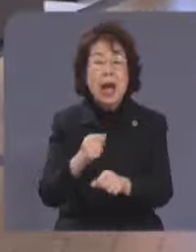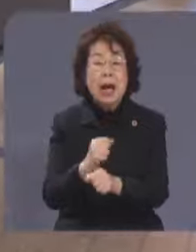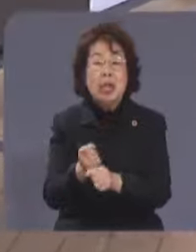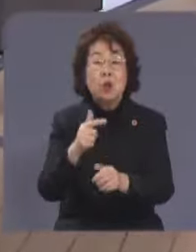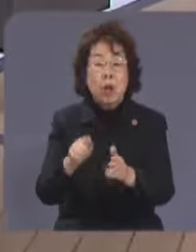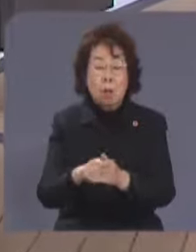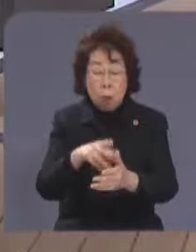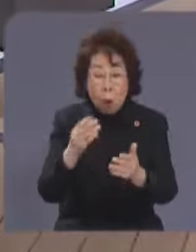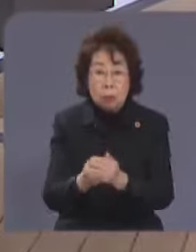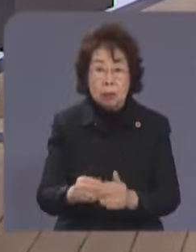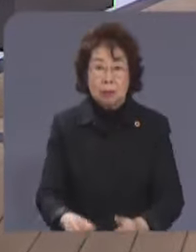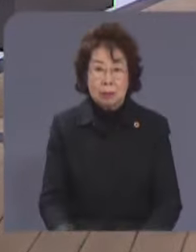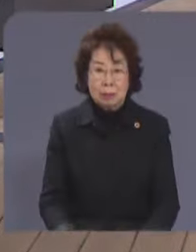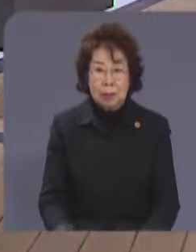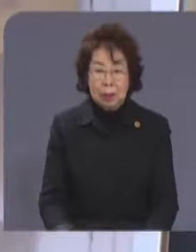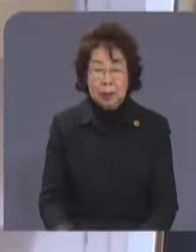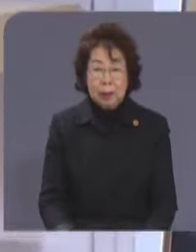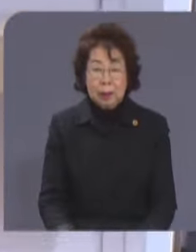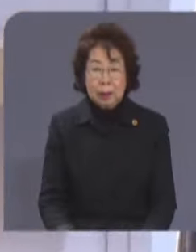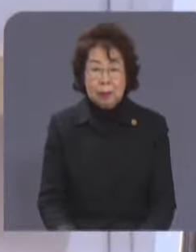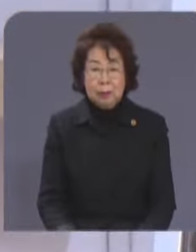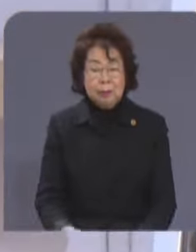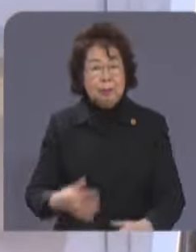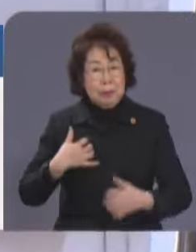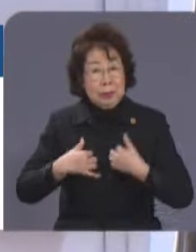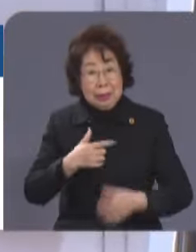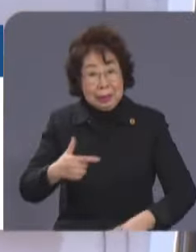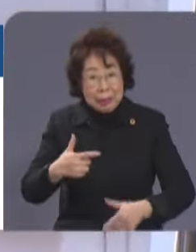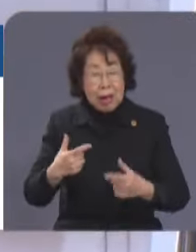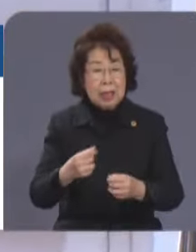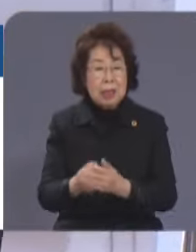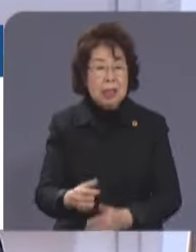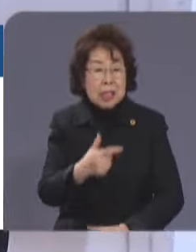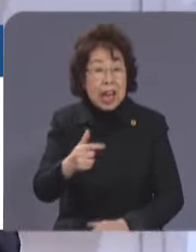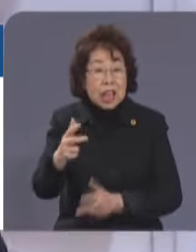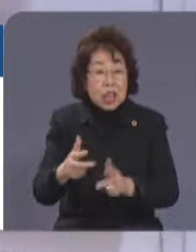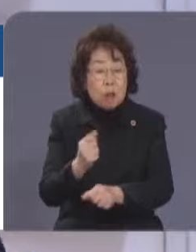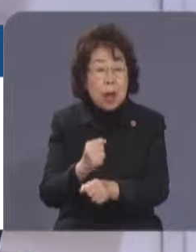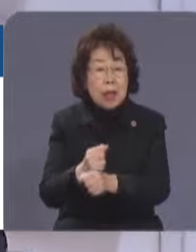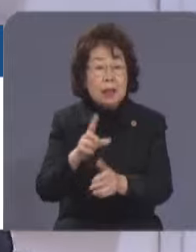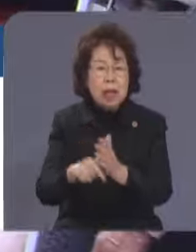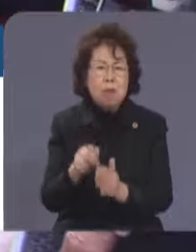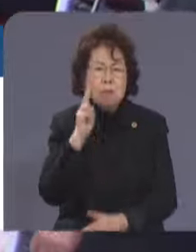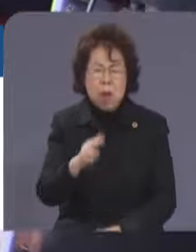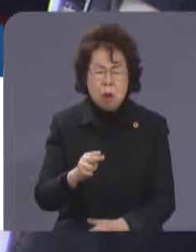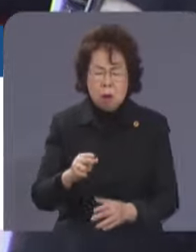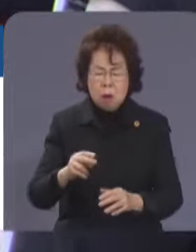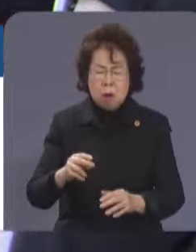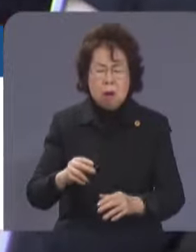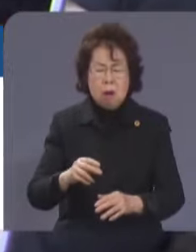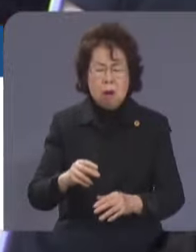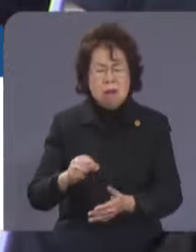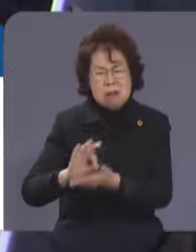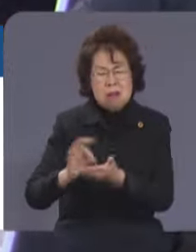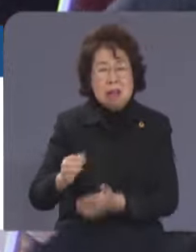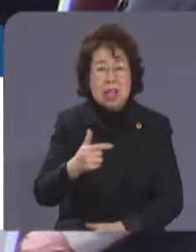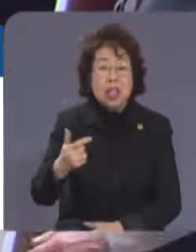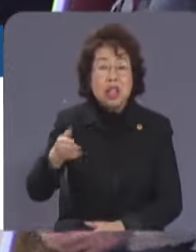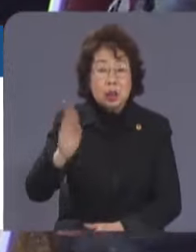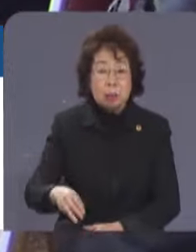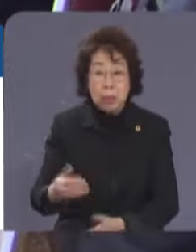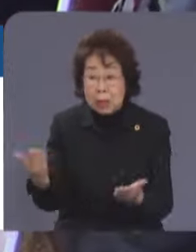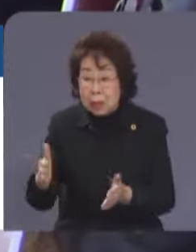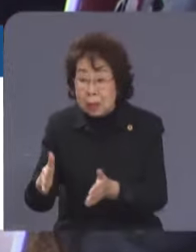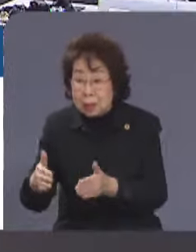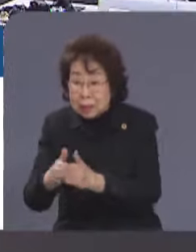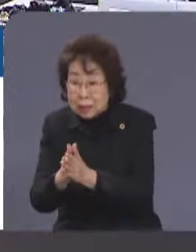동반성장정책 모델 변화를 반깁니다. 대기업이 직접 움직이는 데에는 많은 에너지가 소모가 되는데 비즈니스 스타트업과 같이